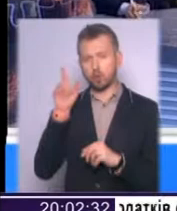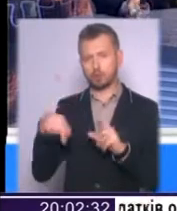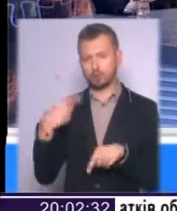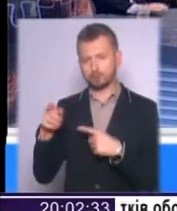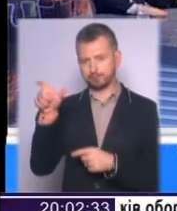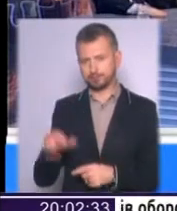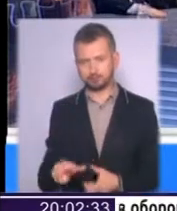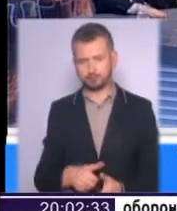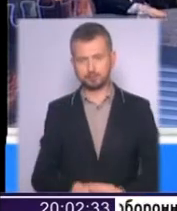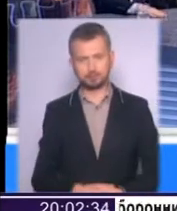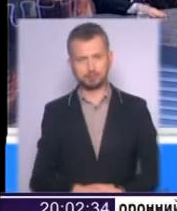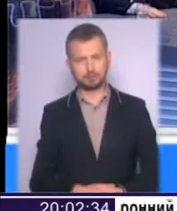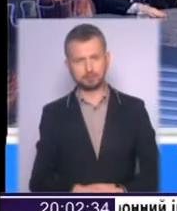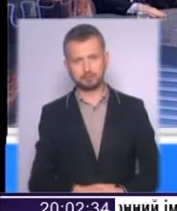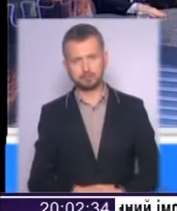Прошу, будь ласка.